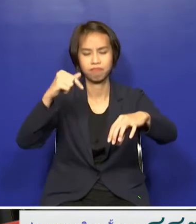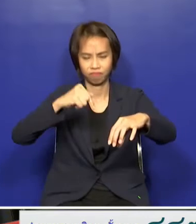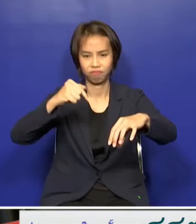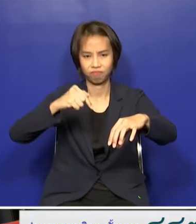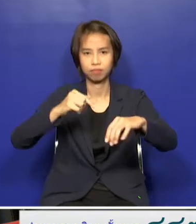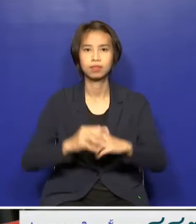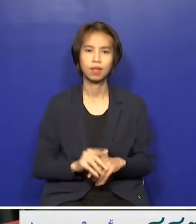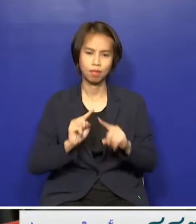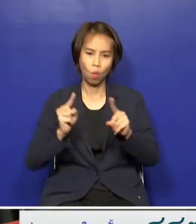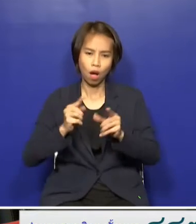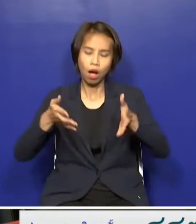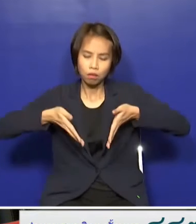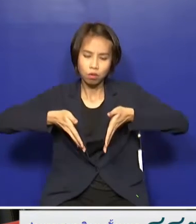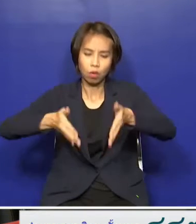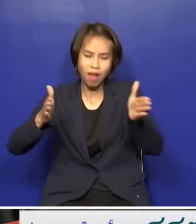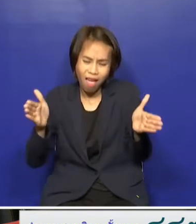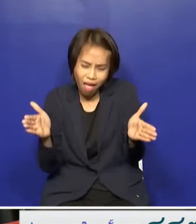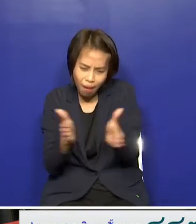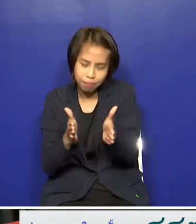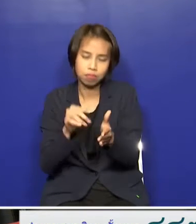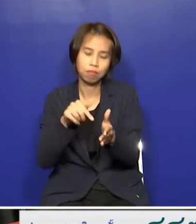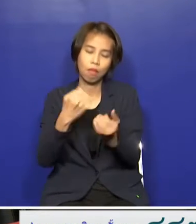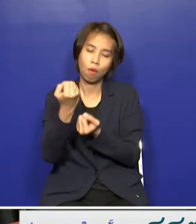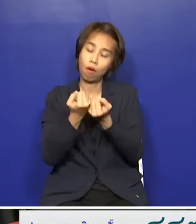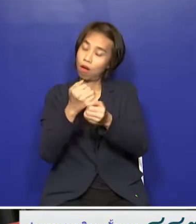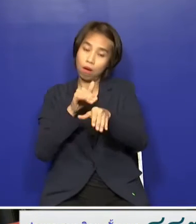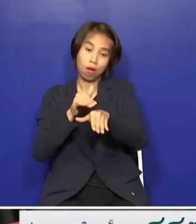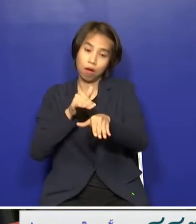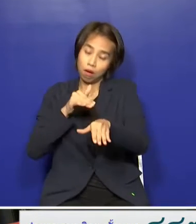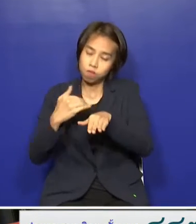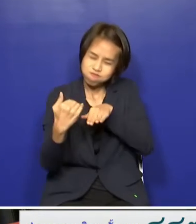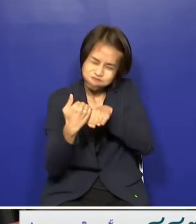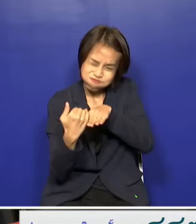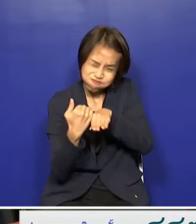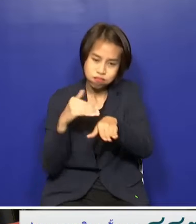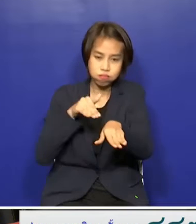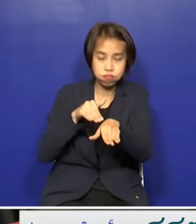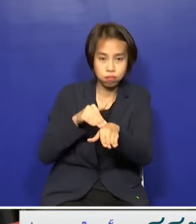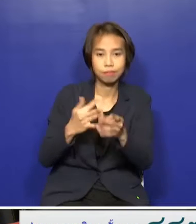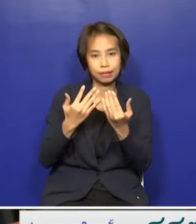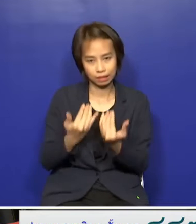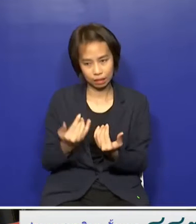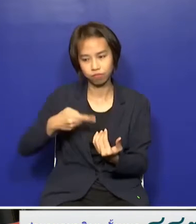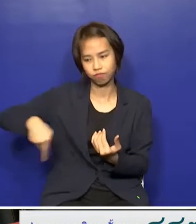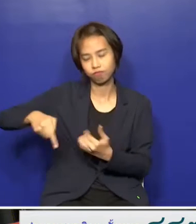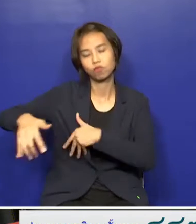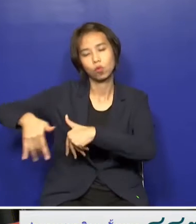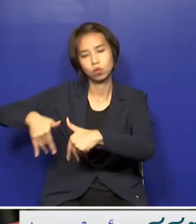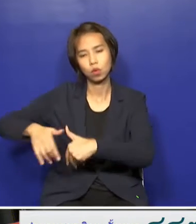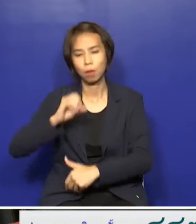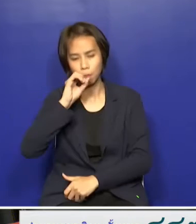เวง because wasรฐ ๆทางผดรนกัคหนูตขอป